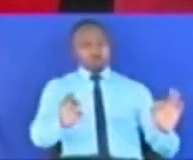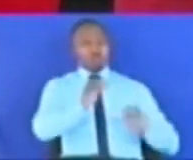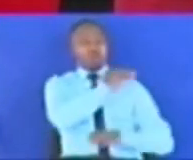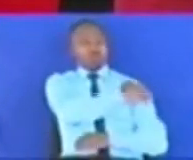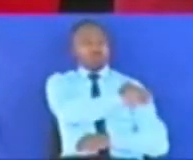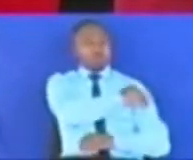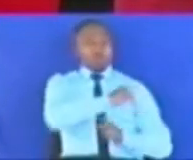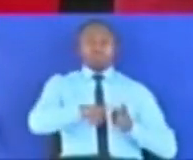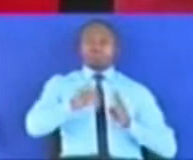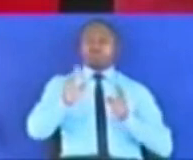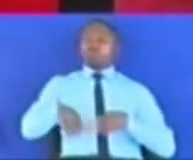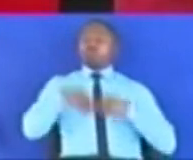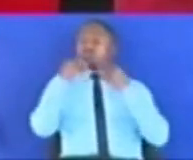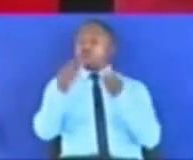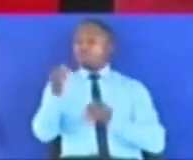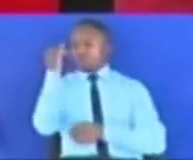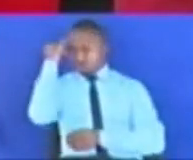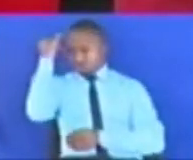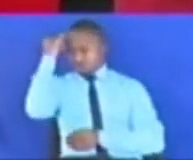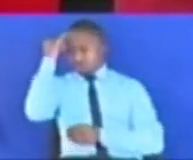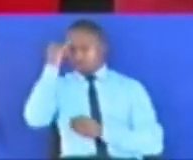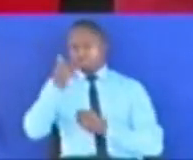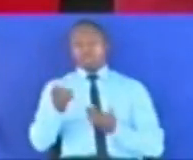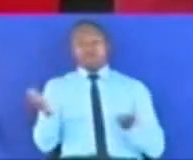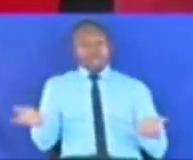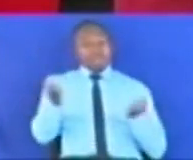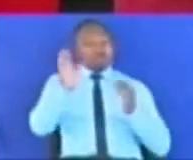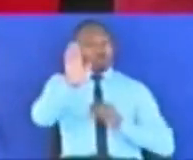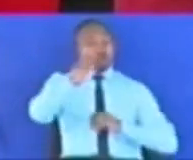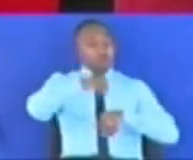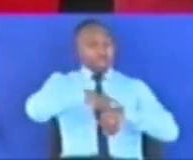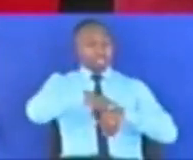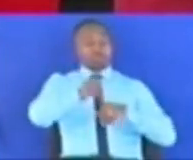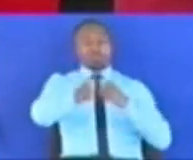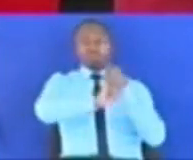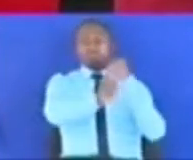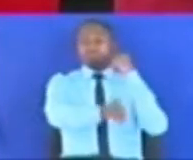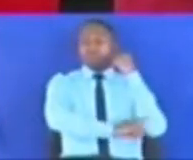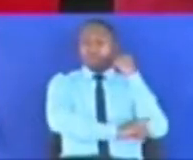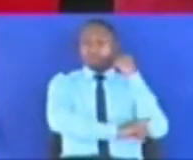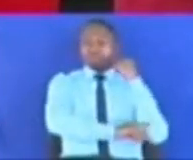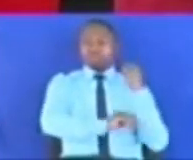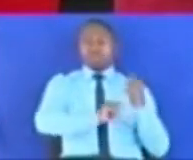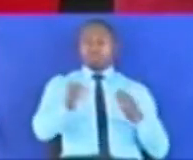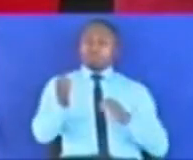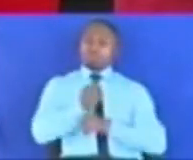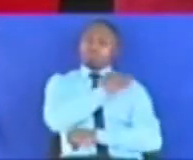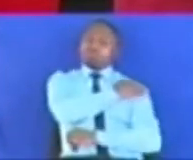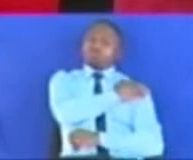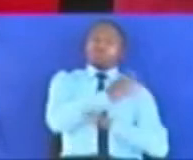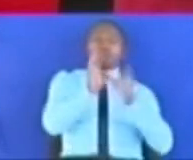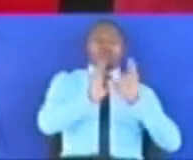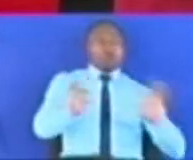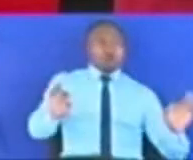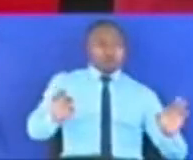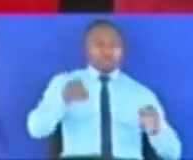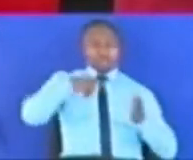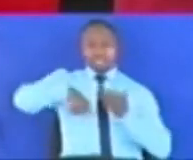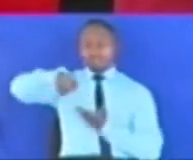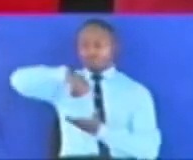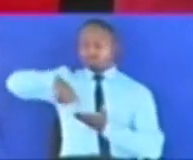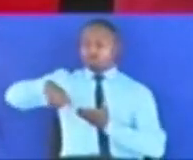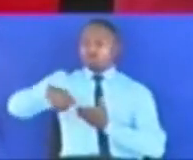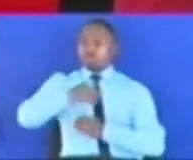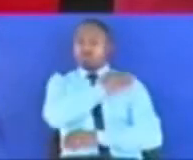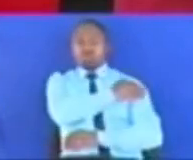wakihuduma kwa kupewa ushauri na maendeleo yao nyakati za ujauzito, wakipata huduma bora katika vituo vya